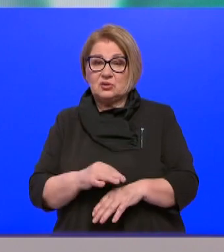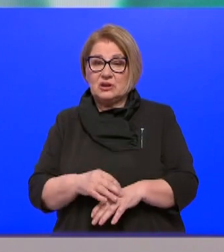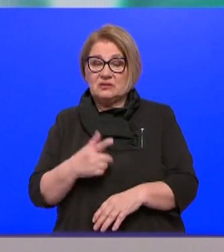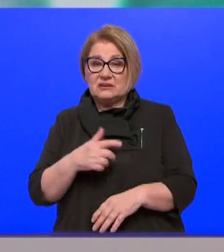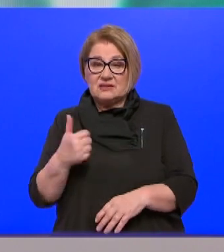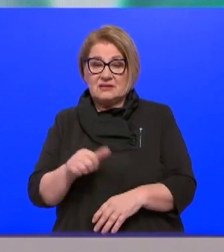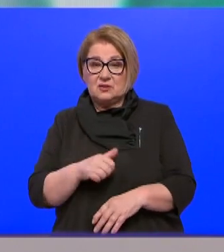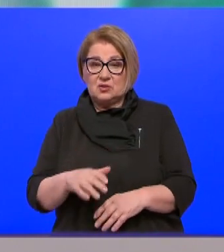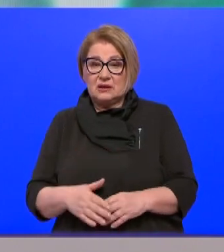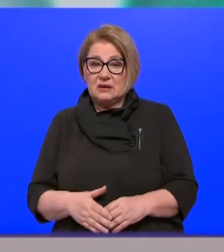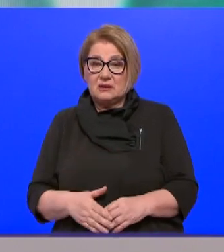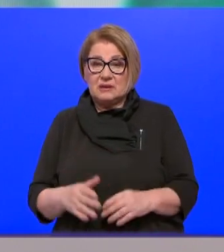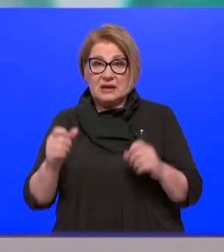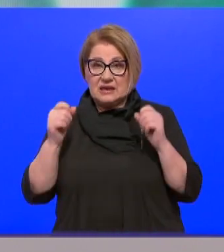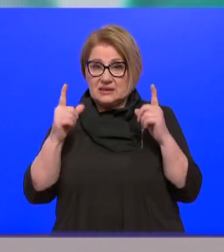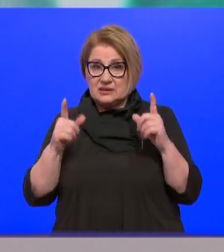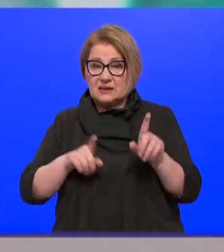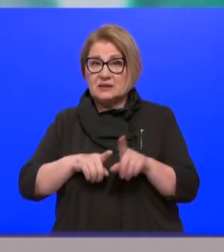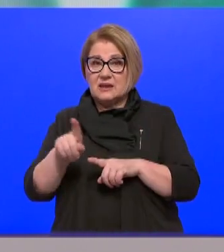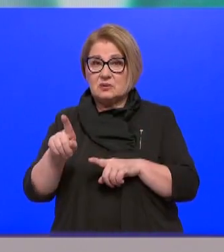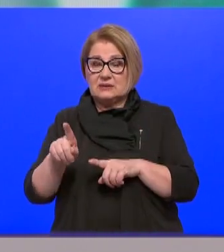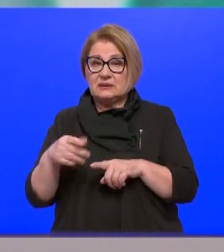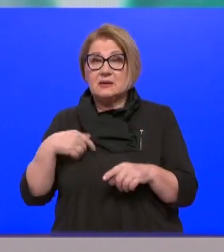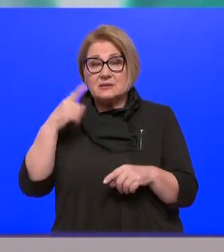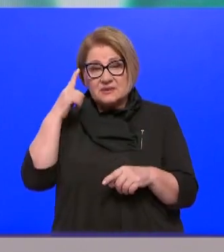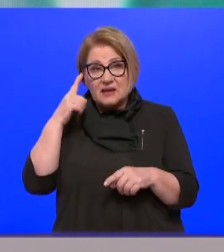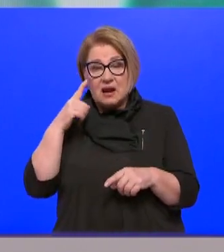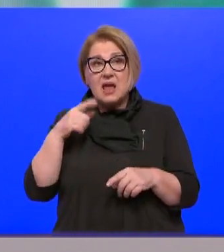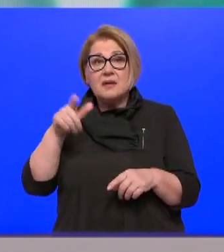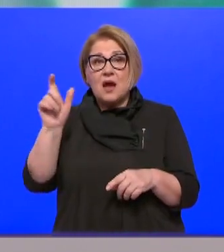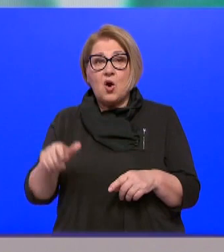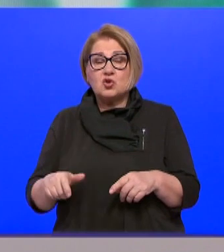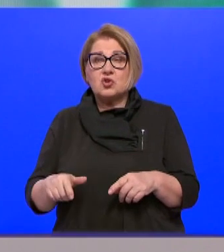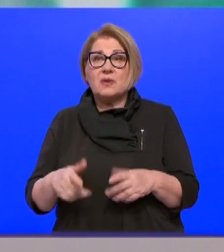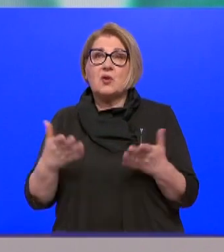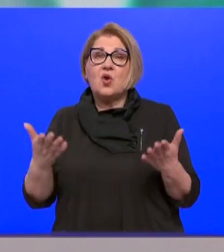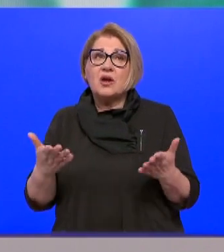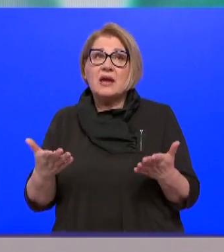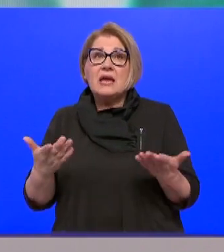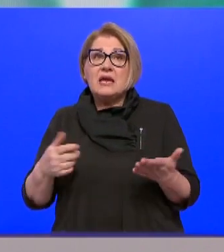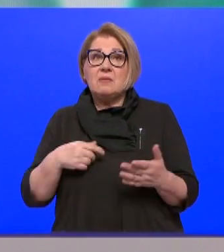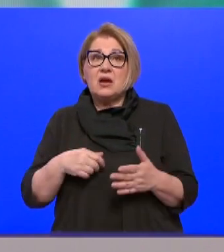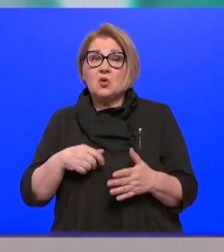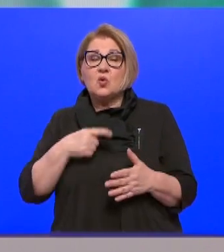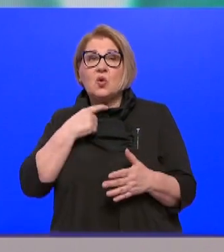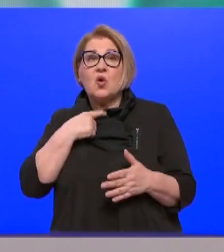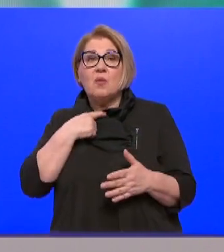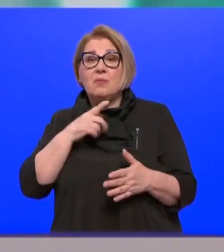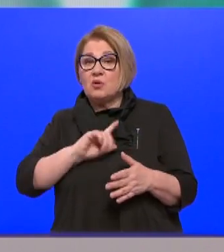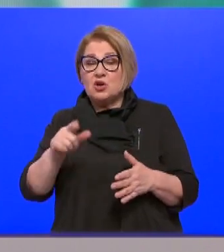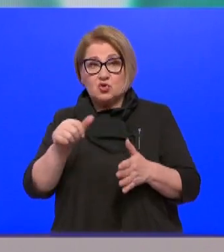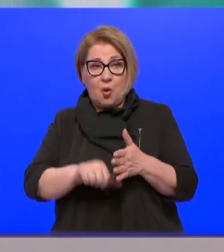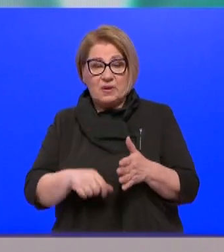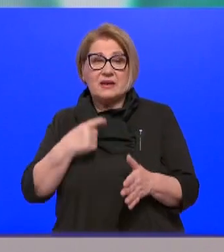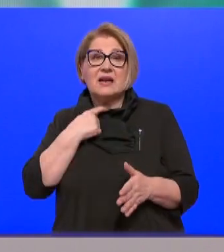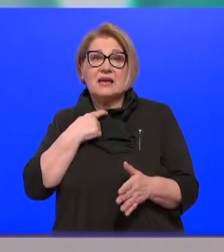21 godinu, ja sam sama bila iznenađena rezultatima. Ja sam znala da su laringektomirani stigmatizirani i osjećala sam to i zato sam sve radila ovo da se izborim,